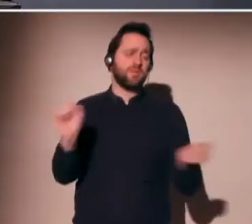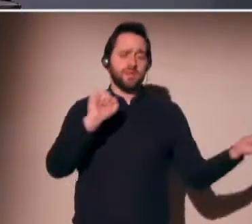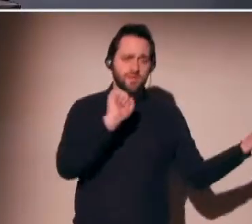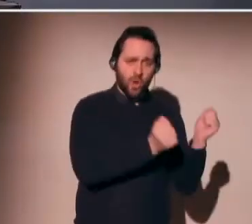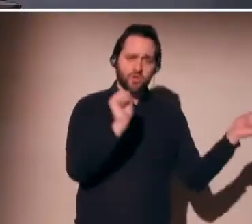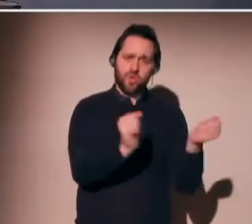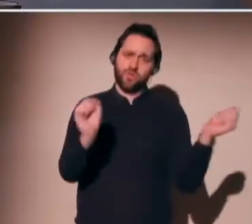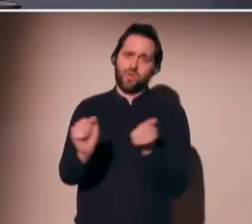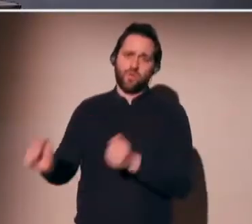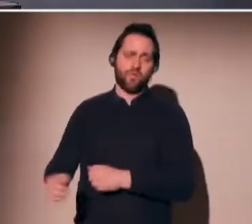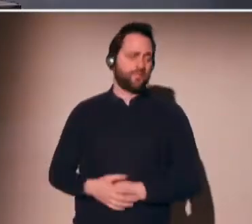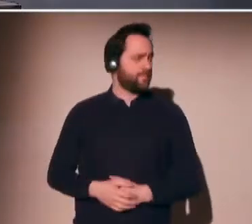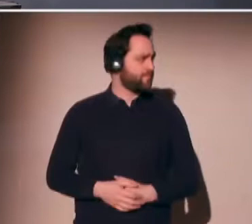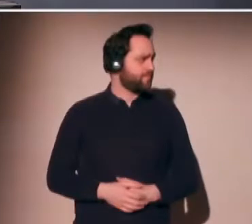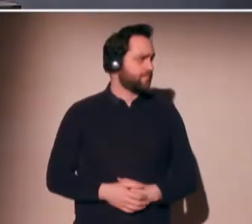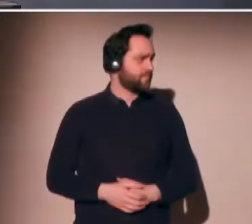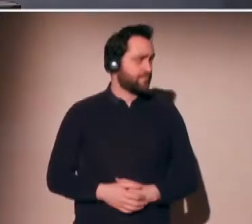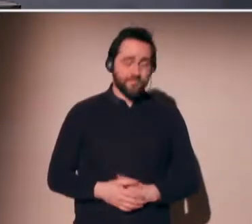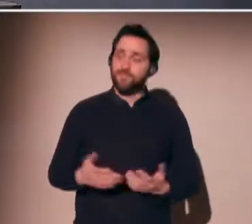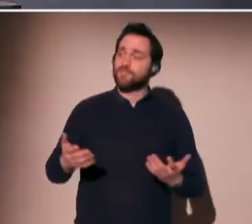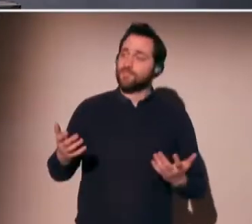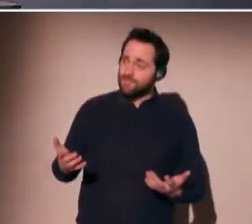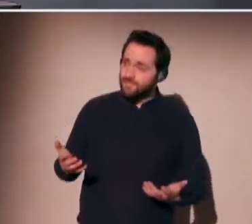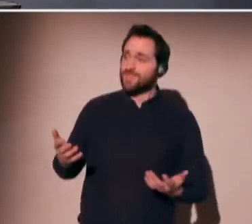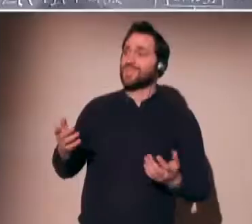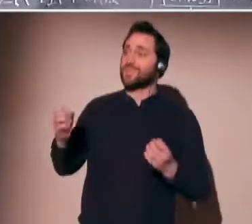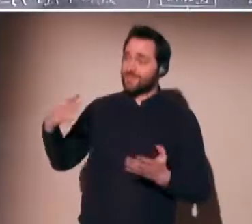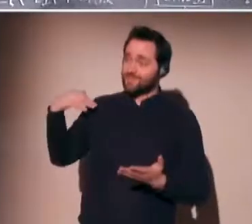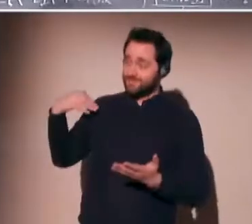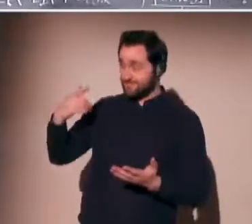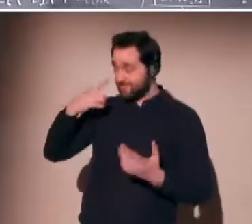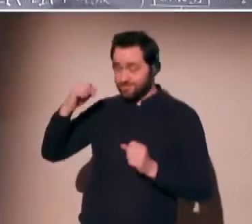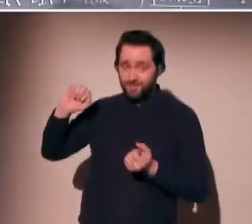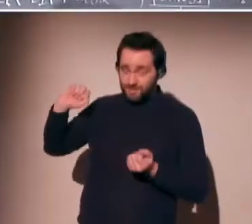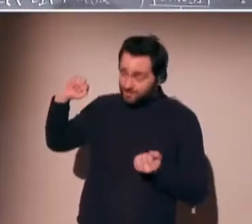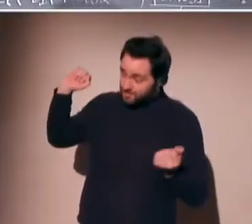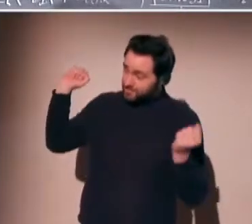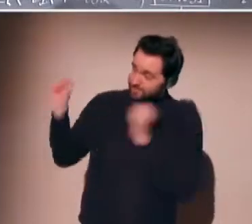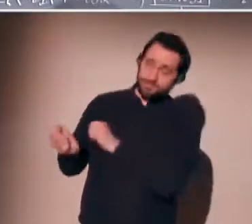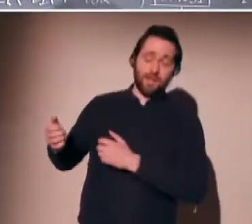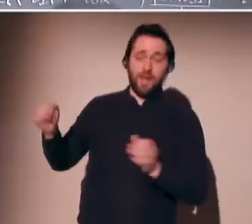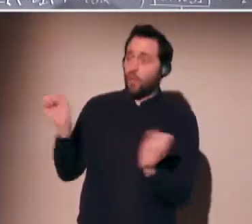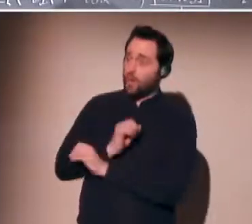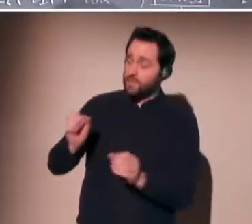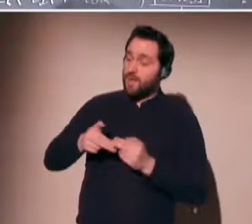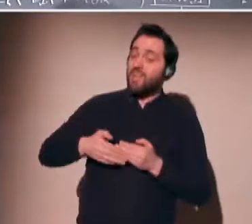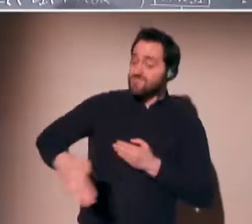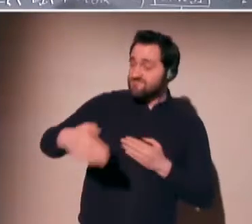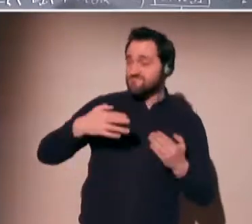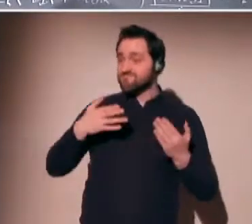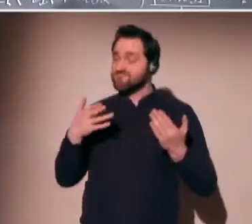Alors peut-être on peut se poser la question maintenant de ce qui reste à faire. Yann Lequin disait tout à l'heure, on n'en est qu'au début, c'est-à-dire que voilà, nos